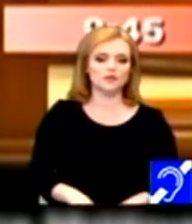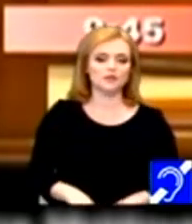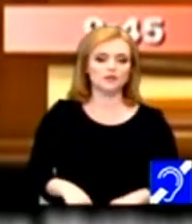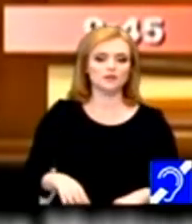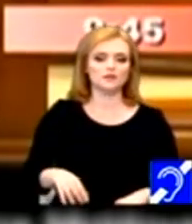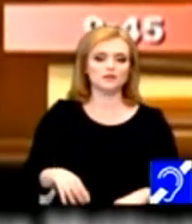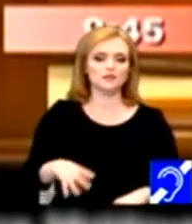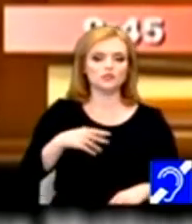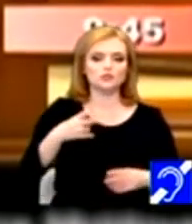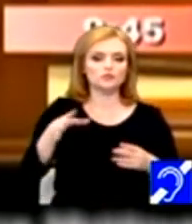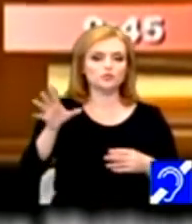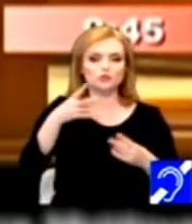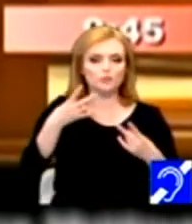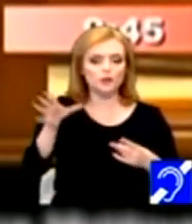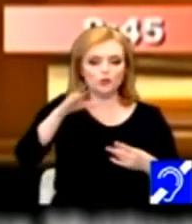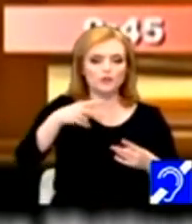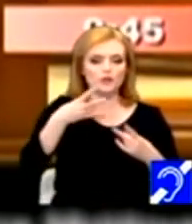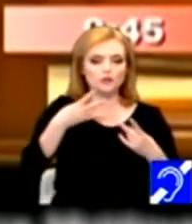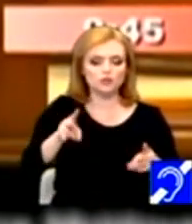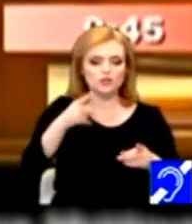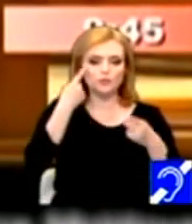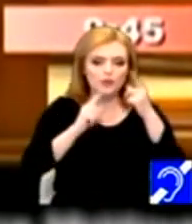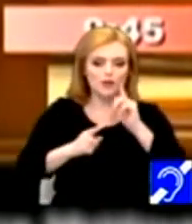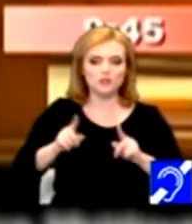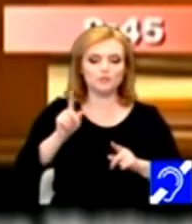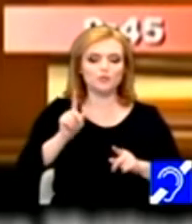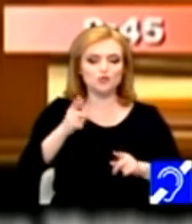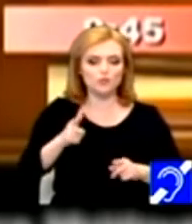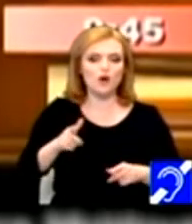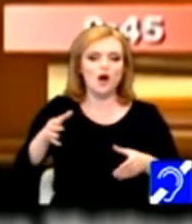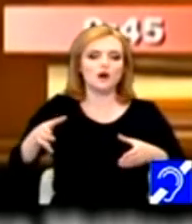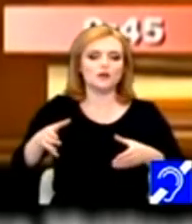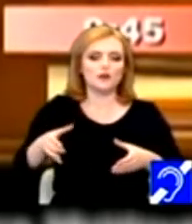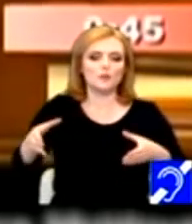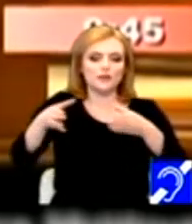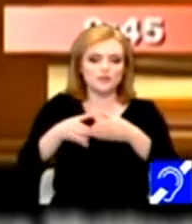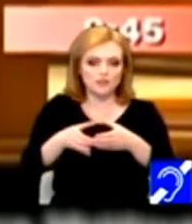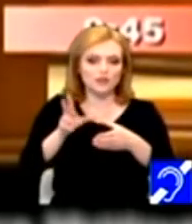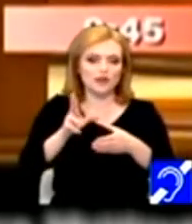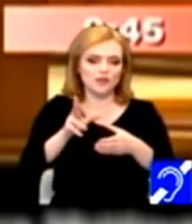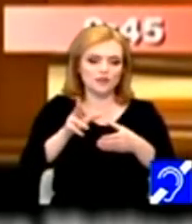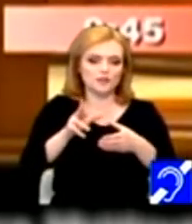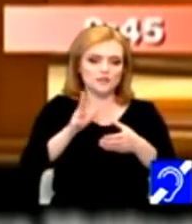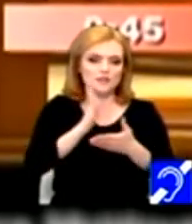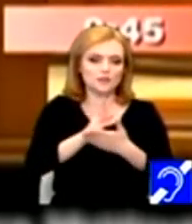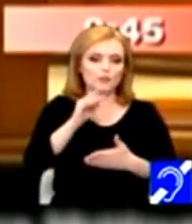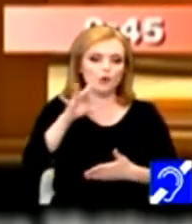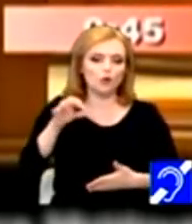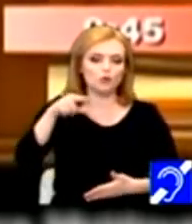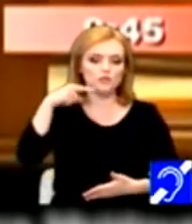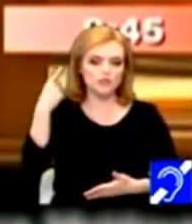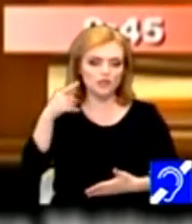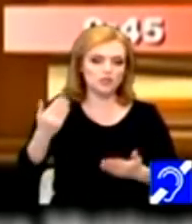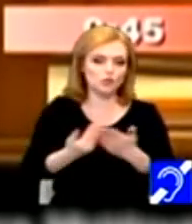alegerile. Nu putem să ne plângem apoi că forțele proruse au câștigat din nou în momentul în care nu investim deloc. Trebuie ca televiziunile românești